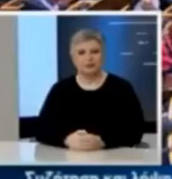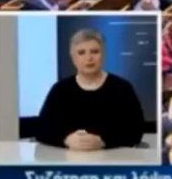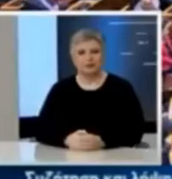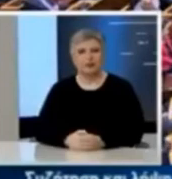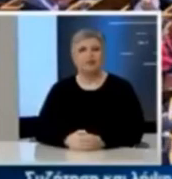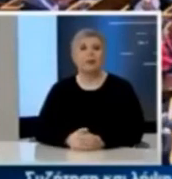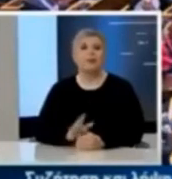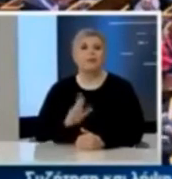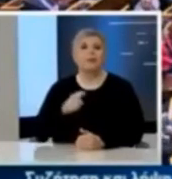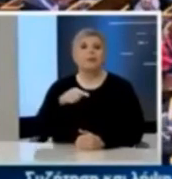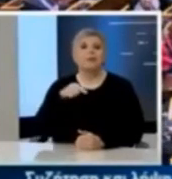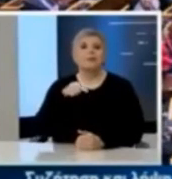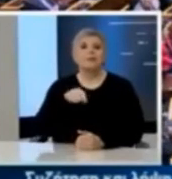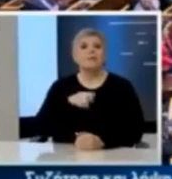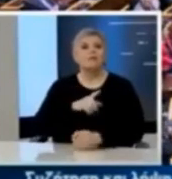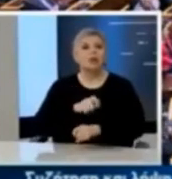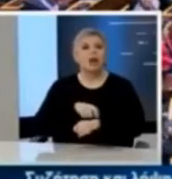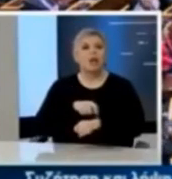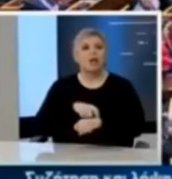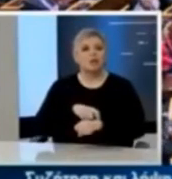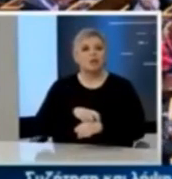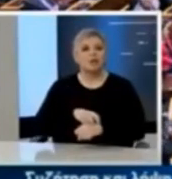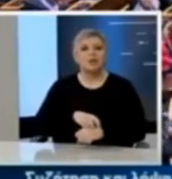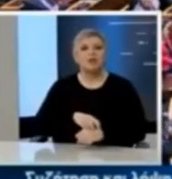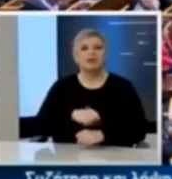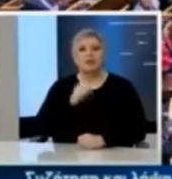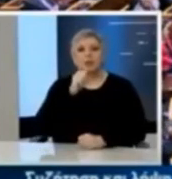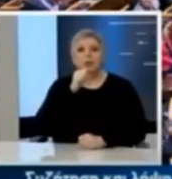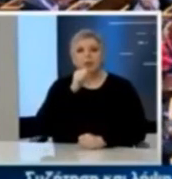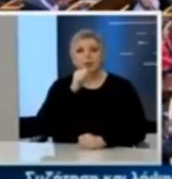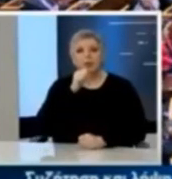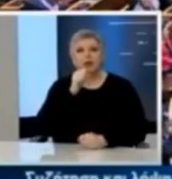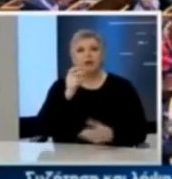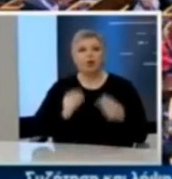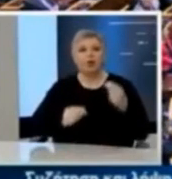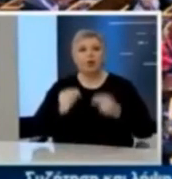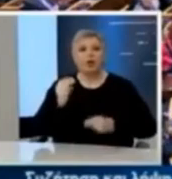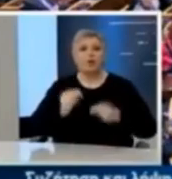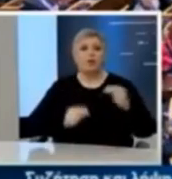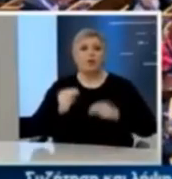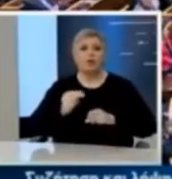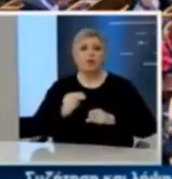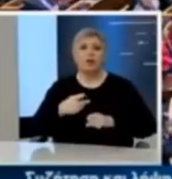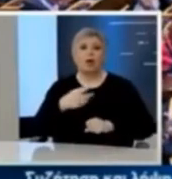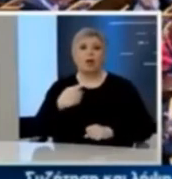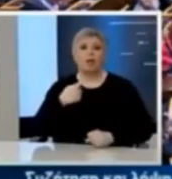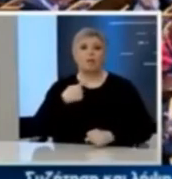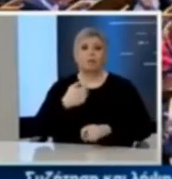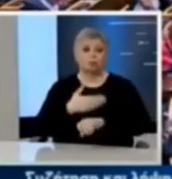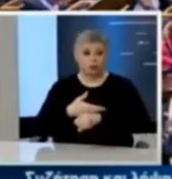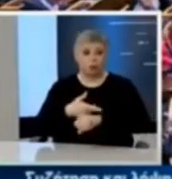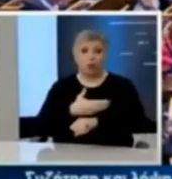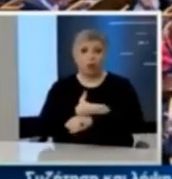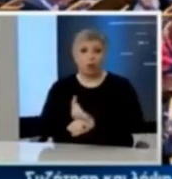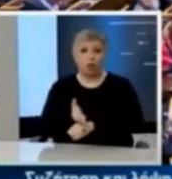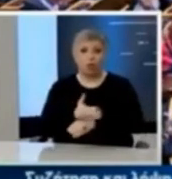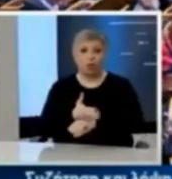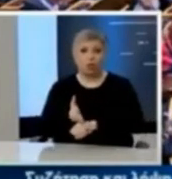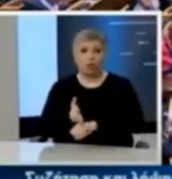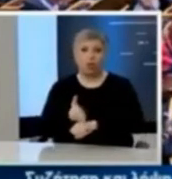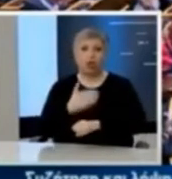Έχει πρόβλημα. Ελάτε, αν θέλετε, από το βήμα. Τι να κάνουμε τώρα. Δεν μπορούμε να χάσουμε άλλο χρόνο.